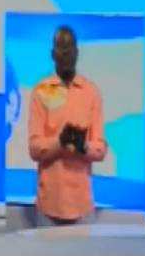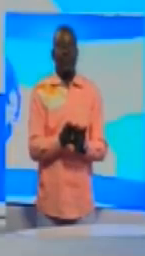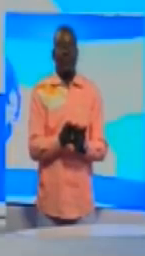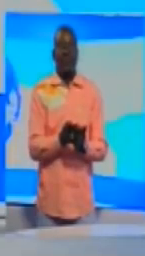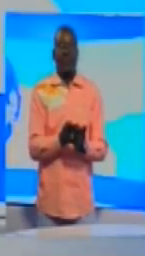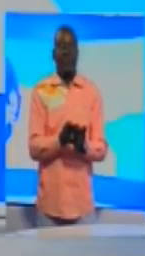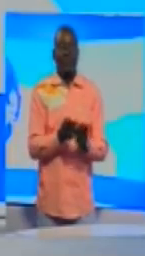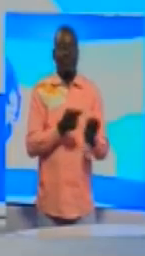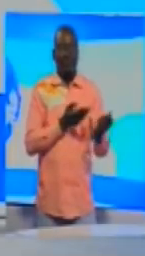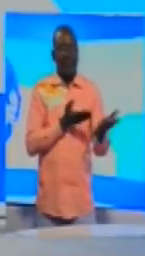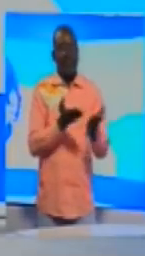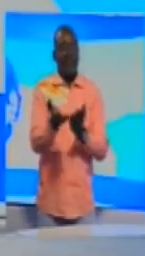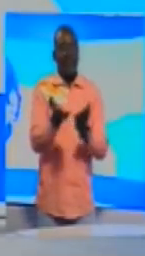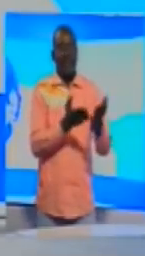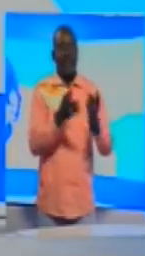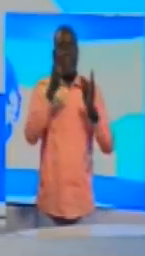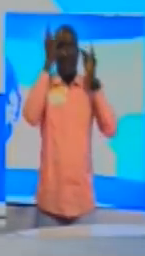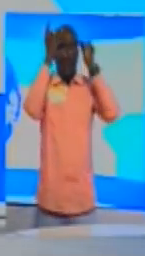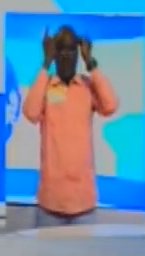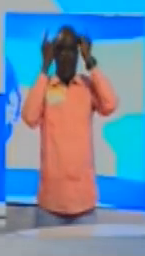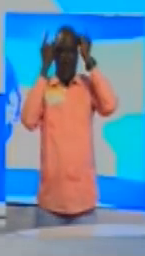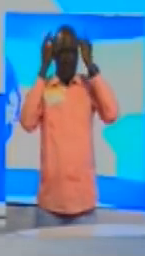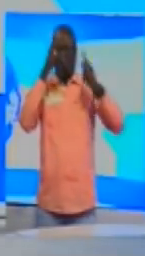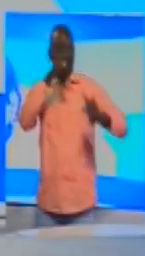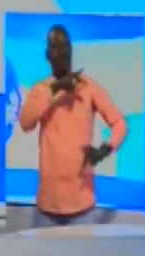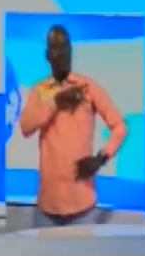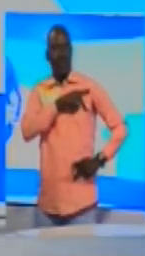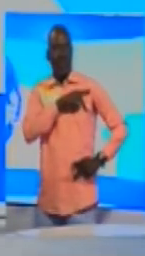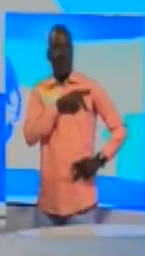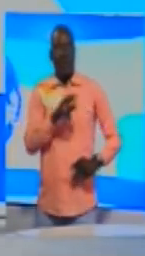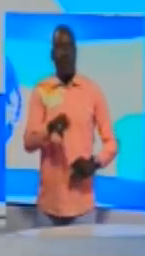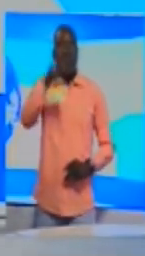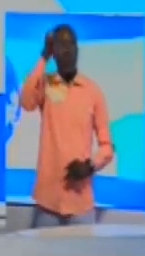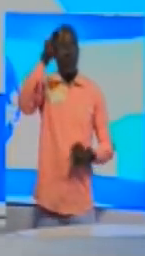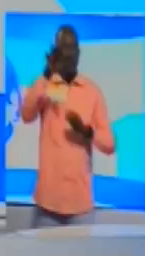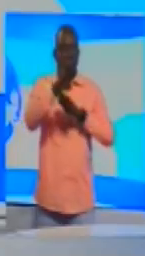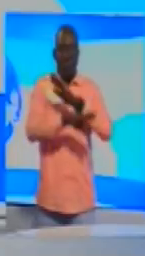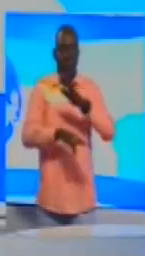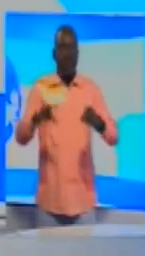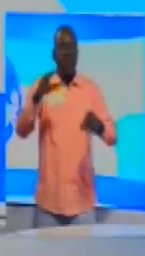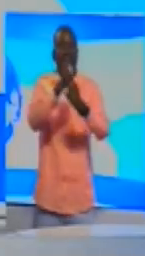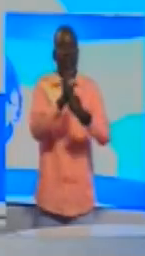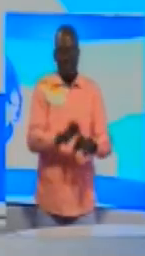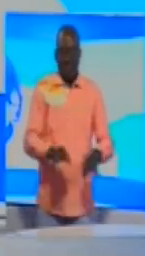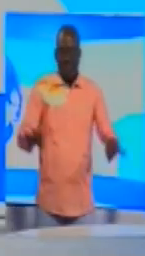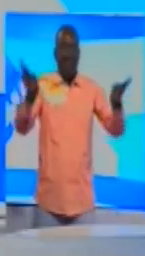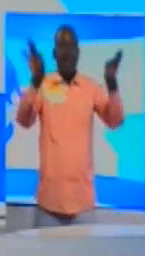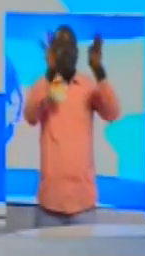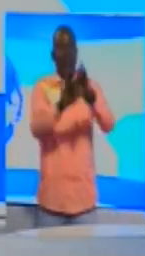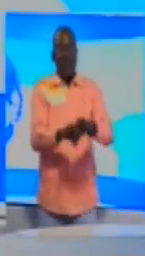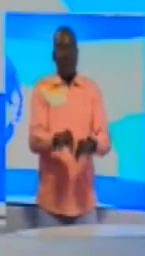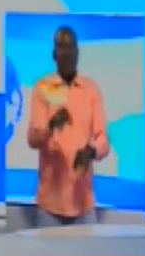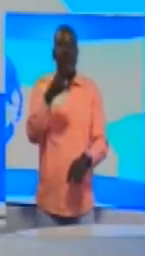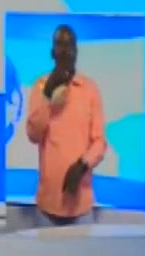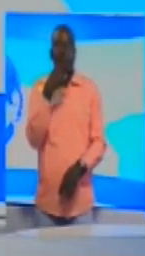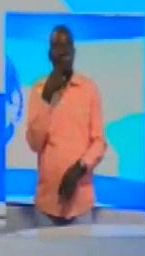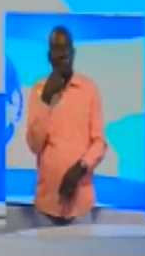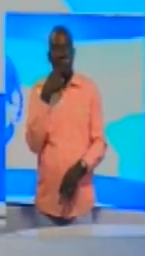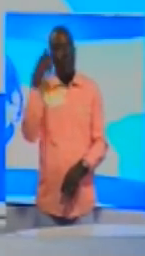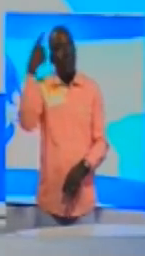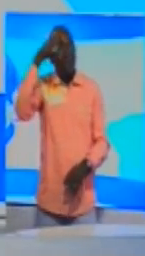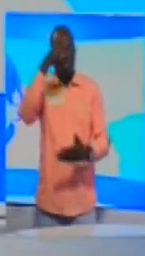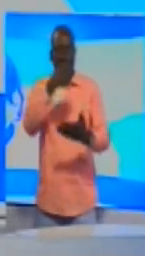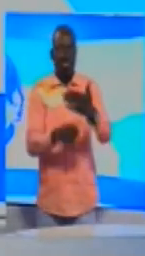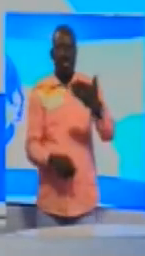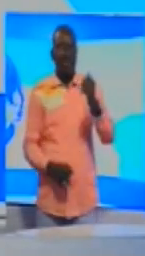Les services des douanes et de la police des Hauts-Bassins ont saisi un important lot de cigarettes de contrebande d'une